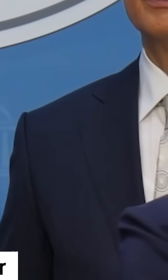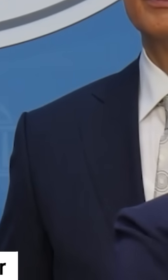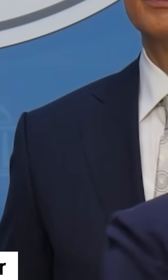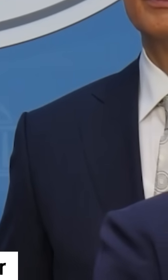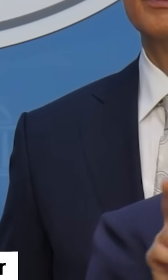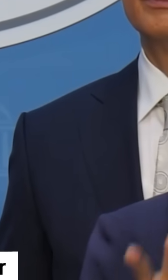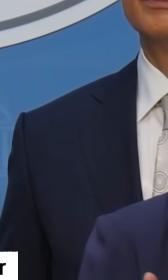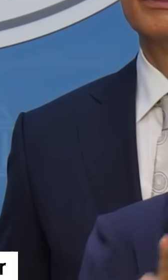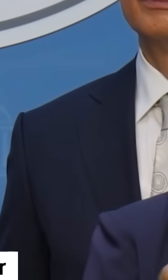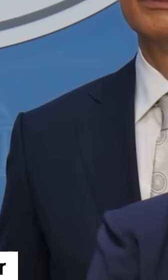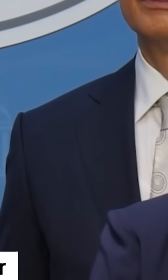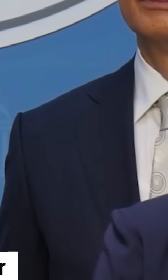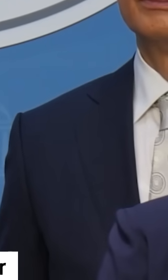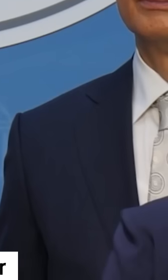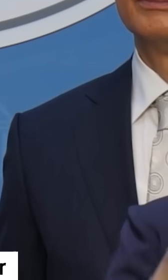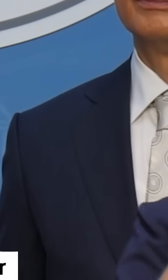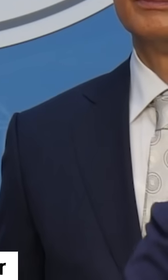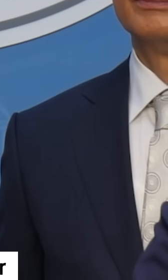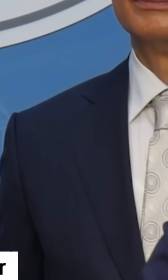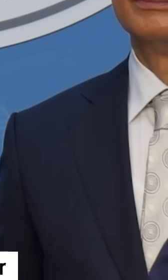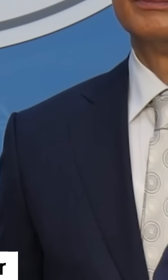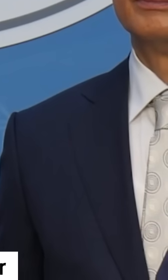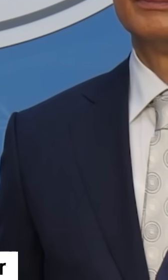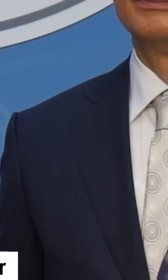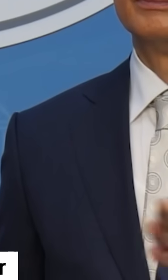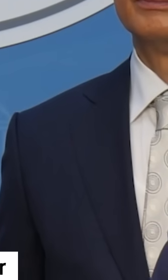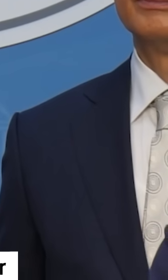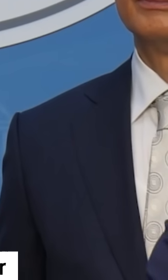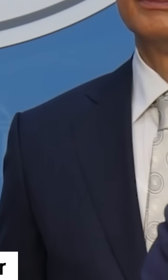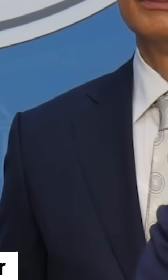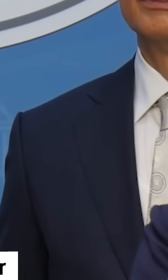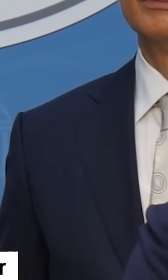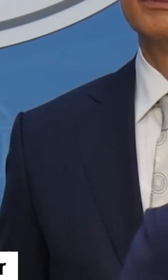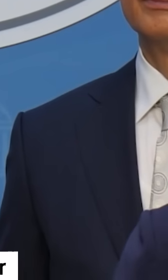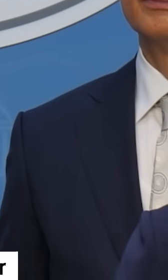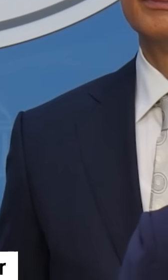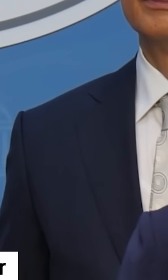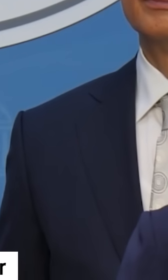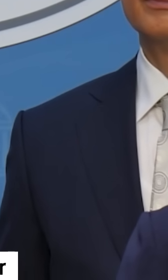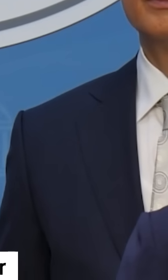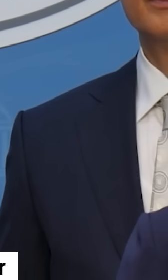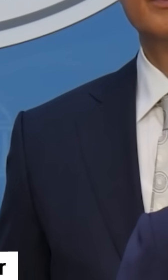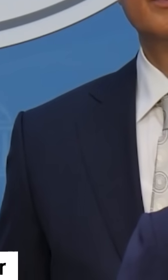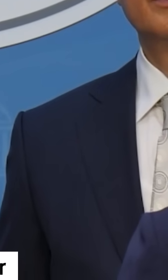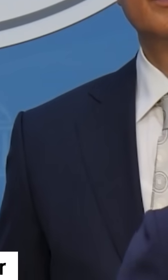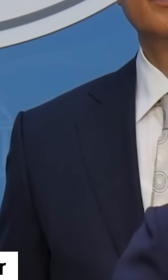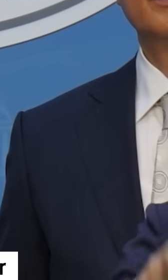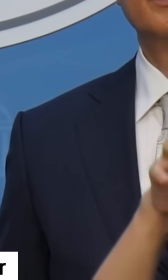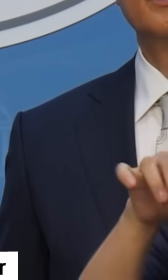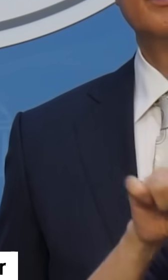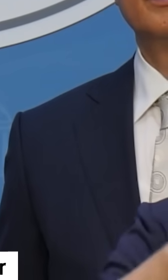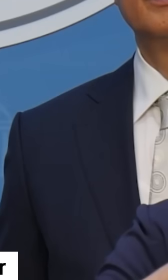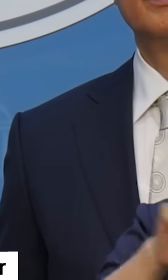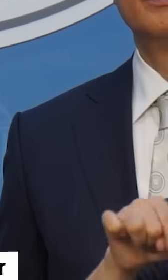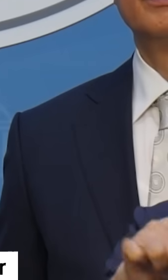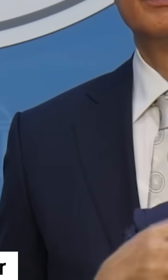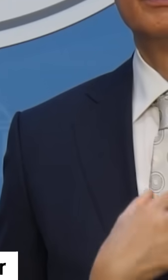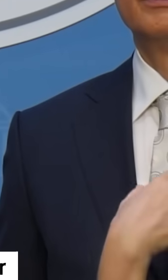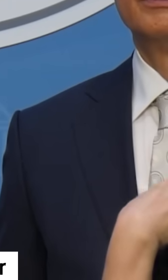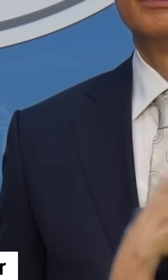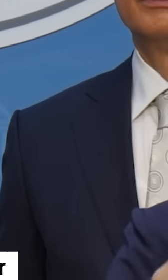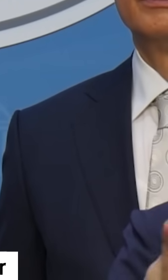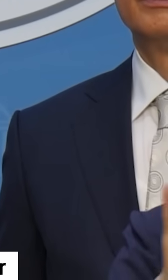지금 이 시간에 횟집에 가서 회를 드셔야 합니다. 그것이 정치의 역할이고 그것이